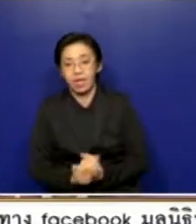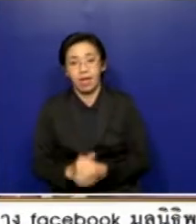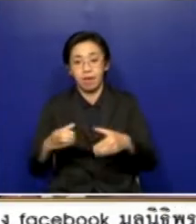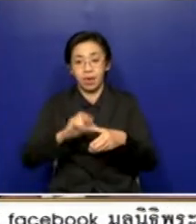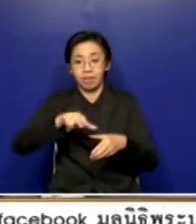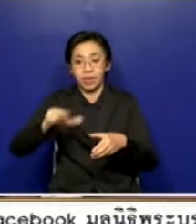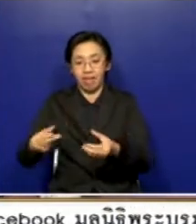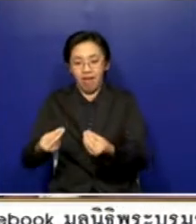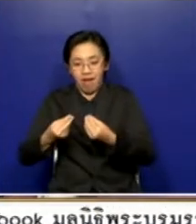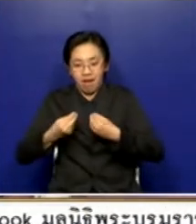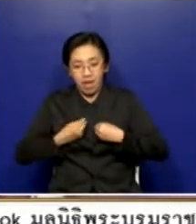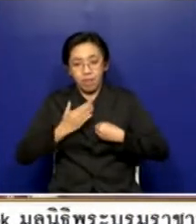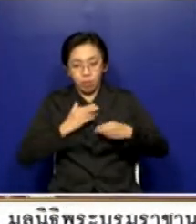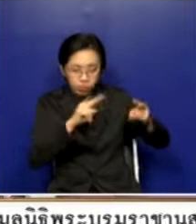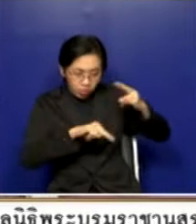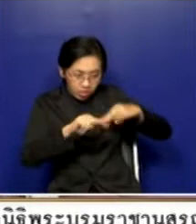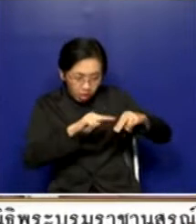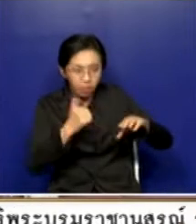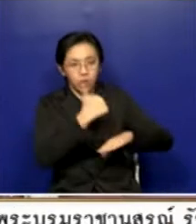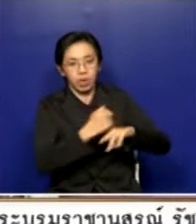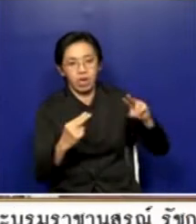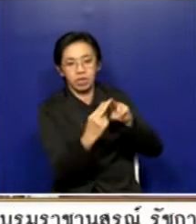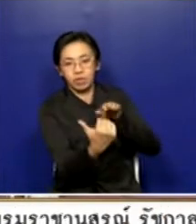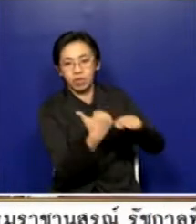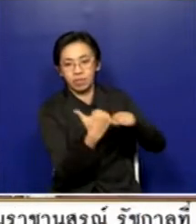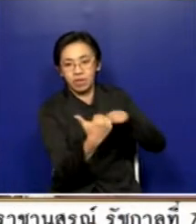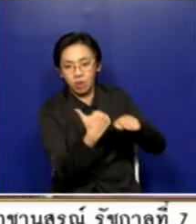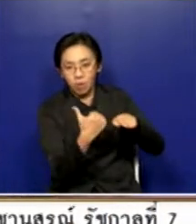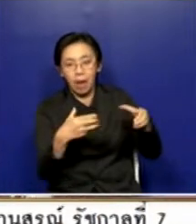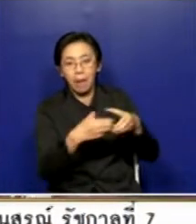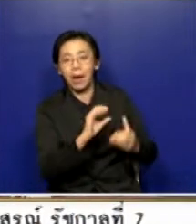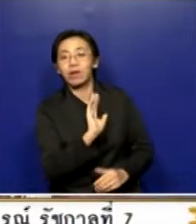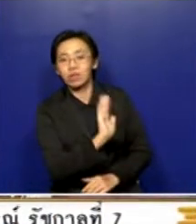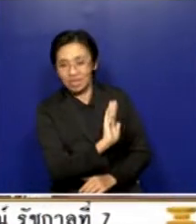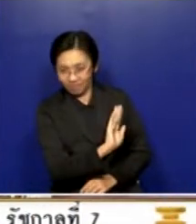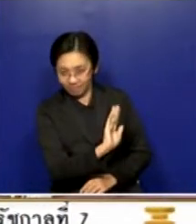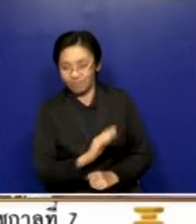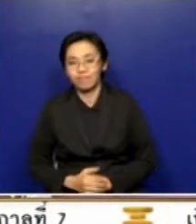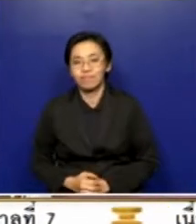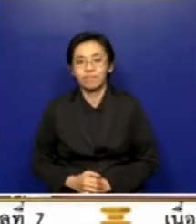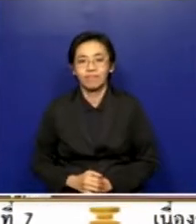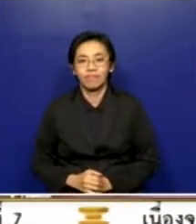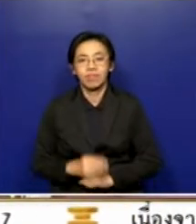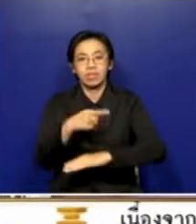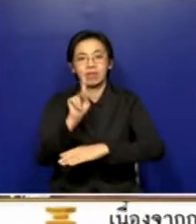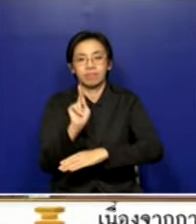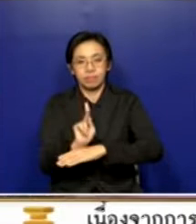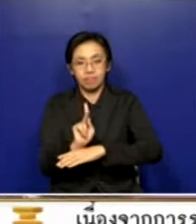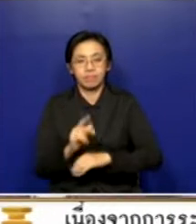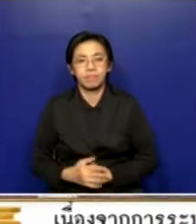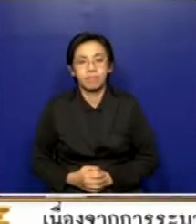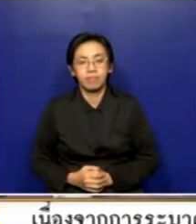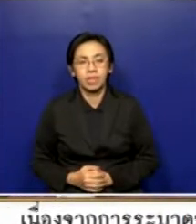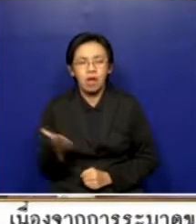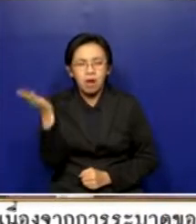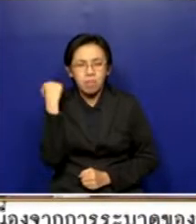เรื่องของรถไฟฟ้าสายสีส้มนะครับเนื่องจากว่าเขาจะมีเงื่อนไขการเปิดประมูลฮะแล้วคุณจิรายุกับมีการกล่าวหา